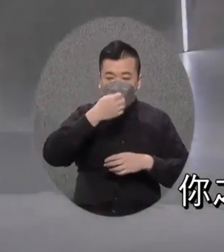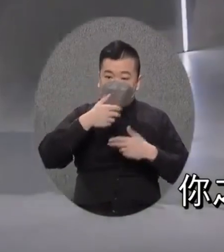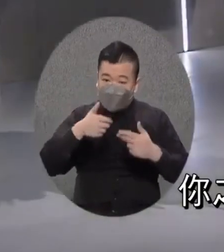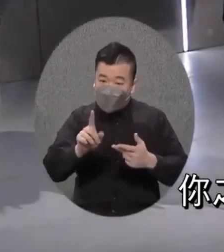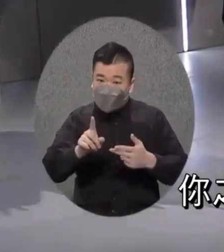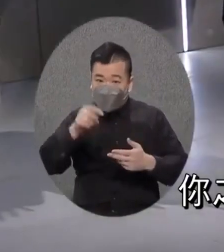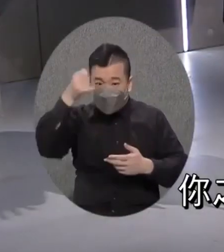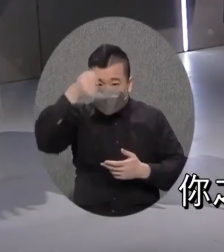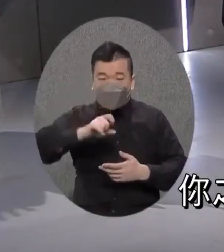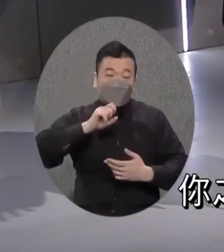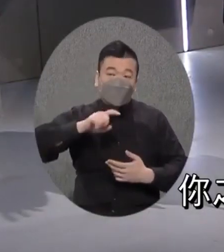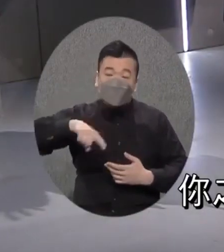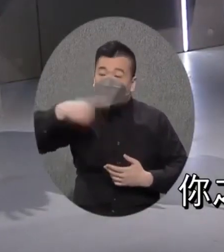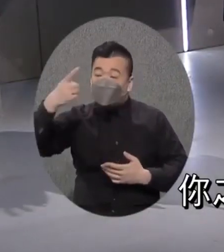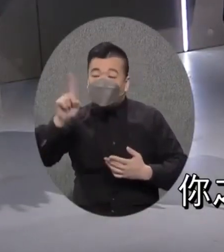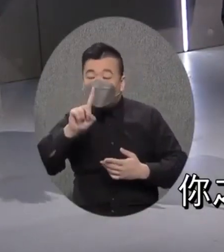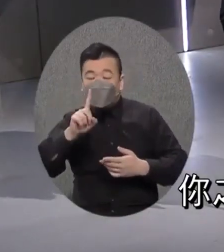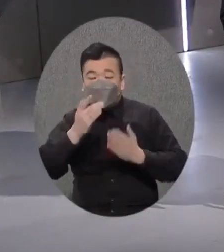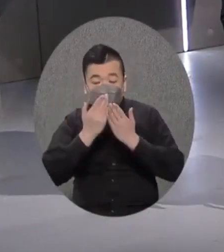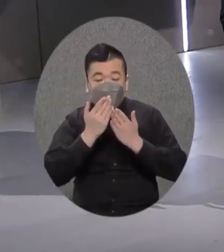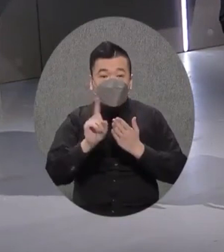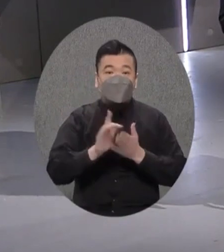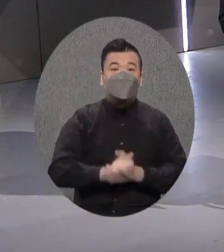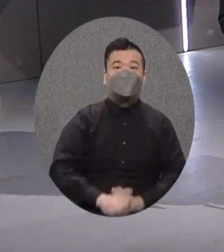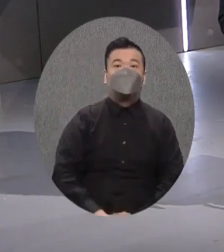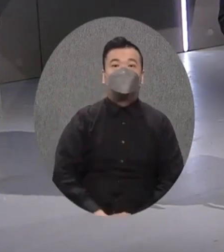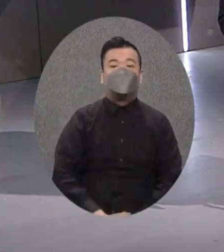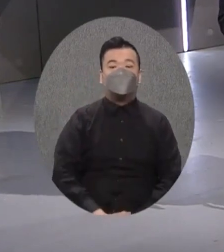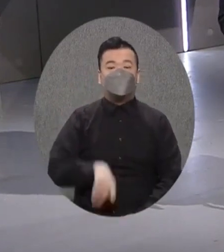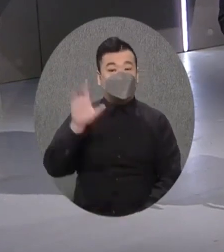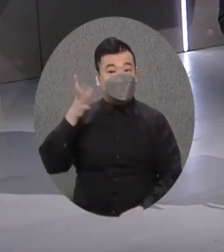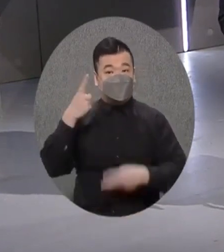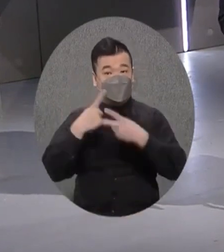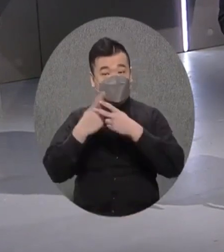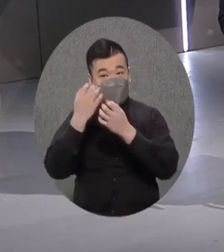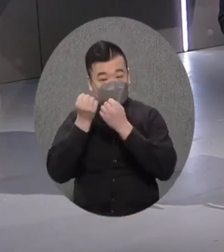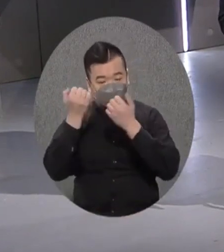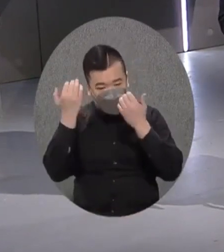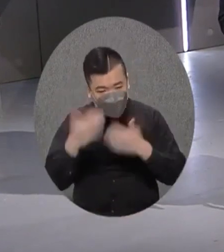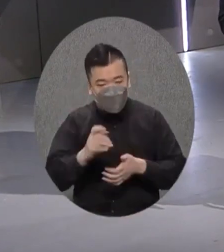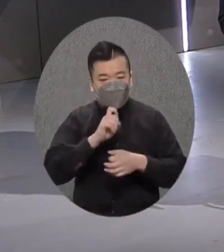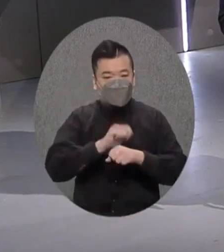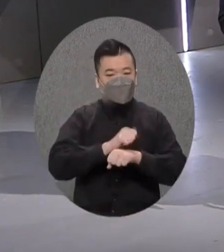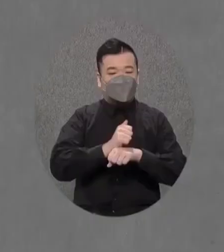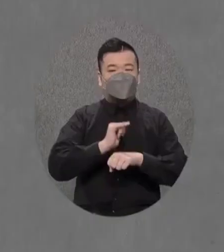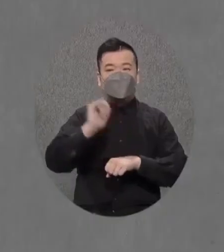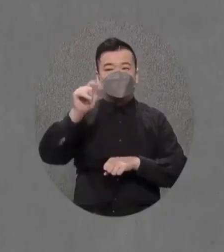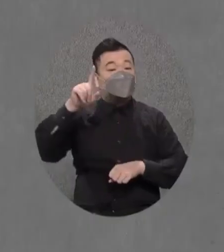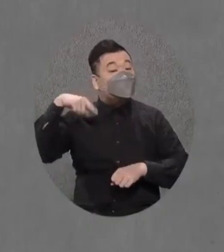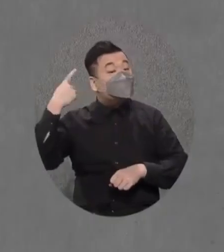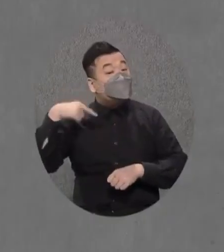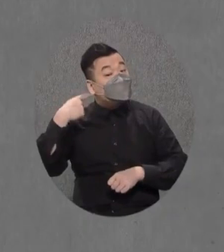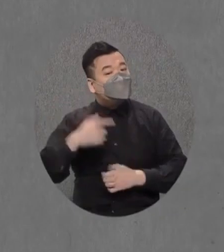是有其他的进修咁样？ 在理工毕业之后，我有个机会去了美国啦，